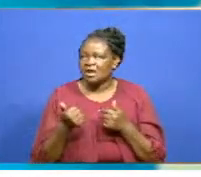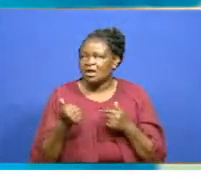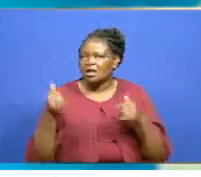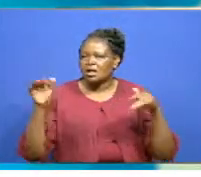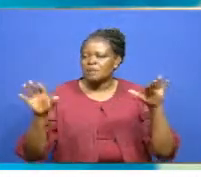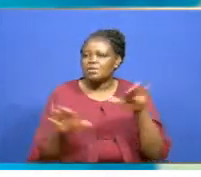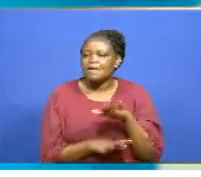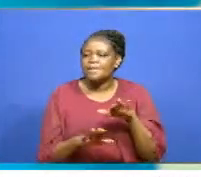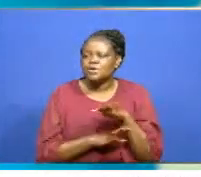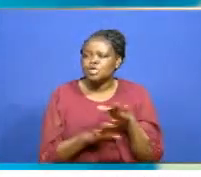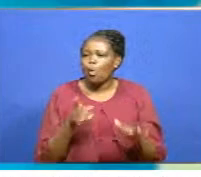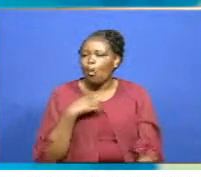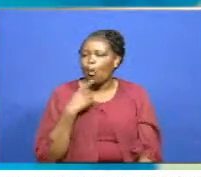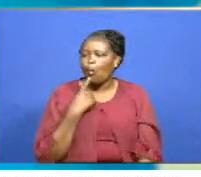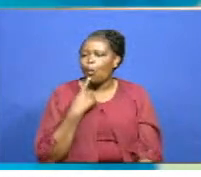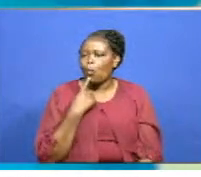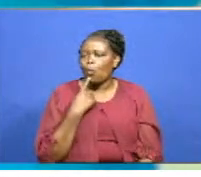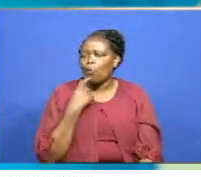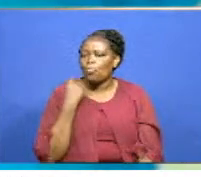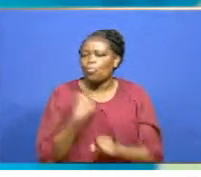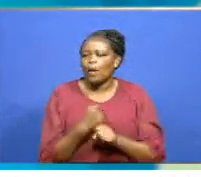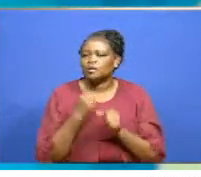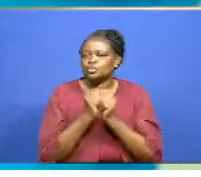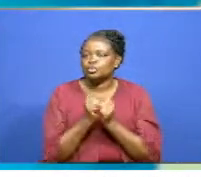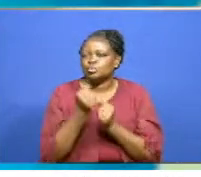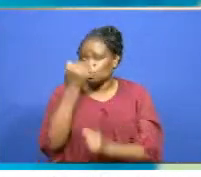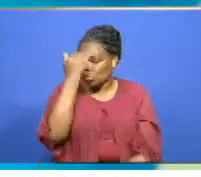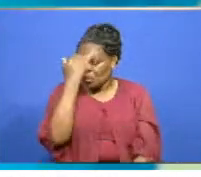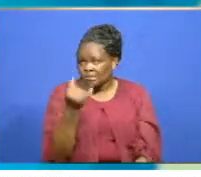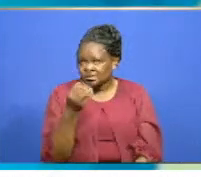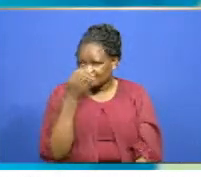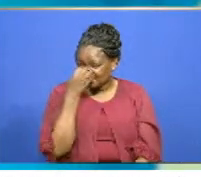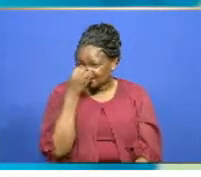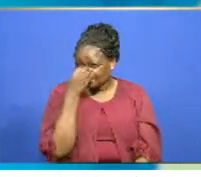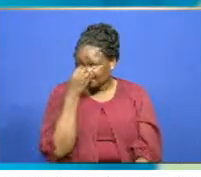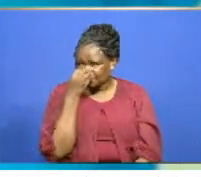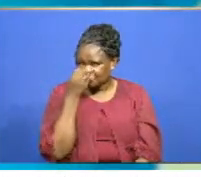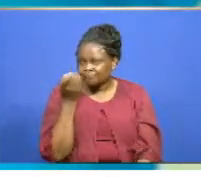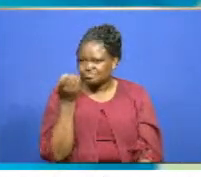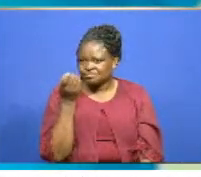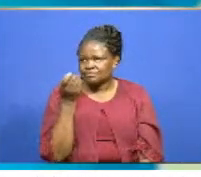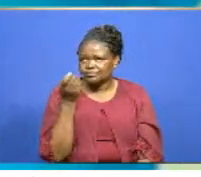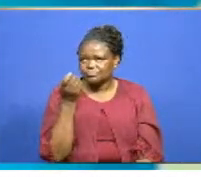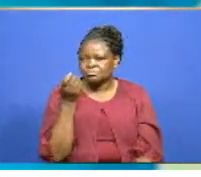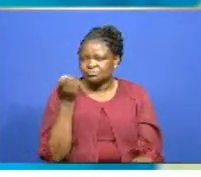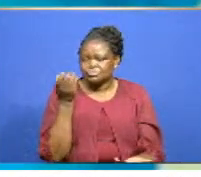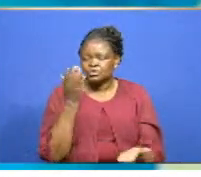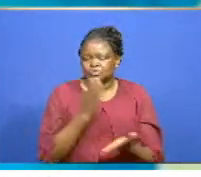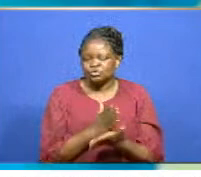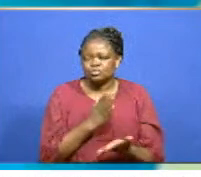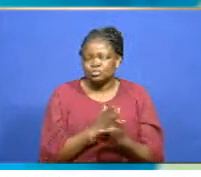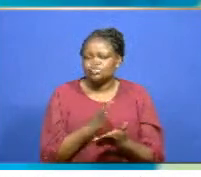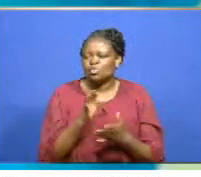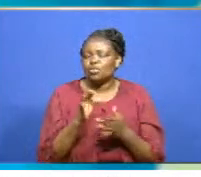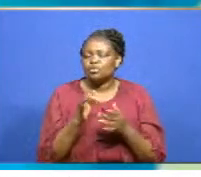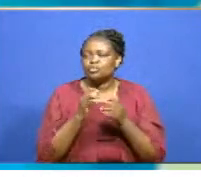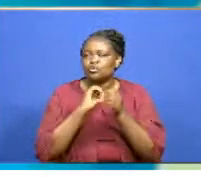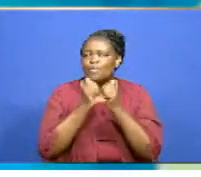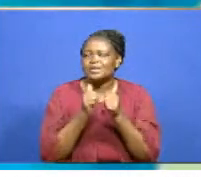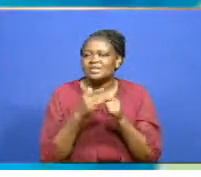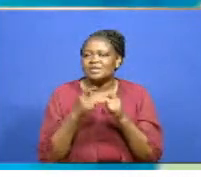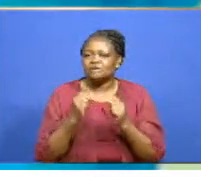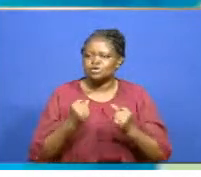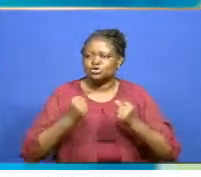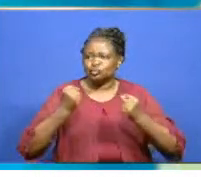mate ambaye atashikana naye, kwa sababu tunajua William Ruto is going all the way to the ballot. So na William Ruto, he looks a bit